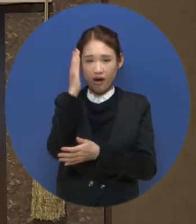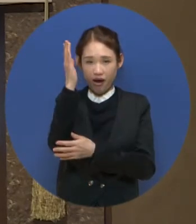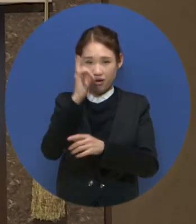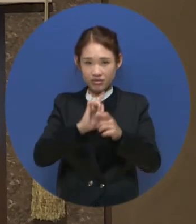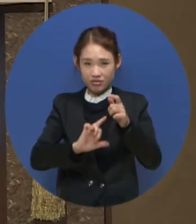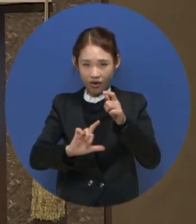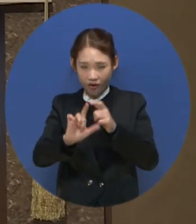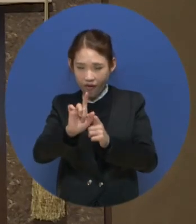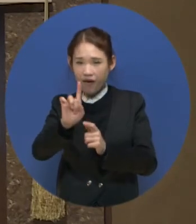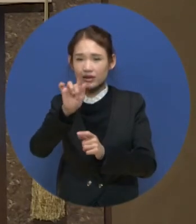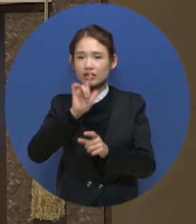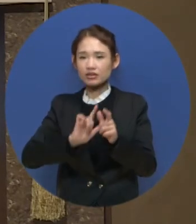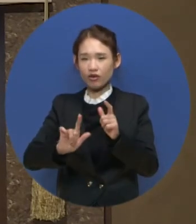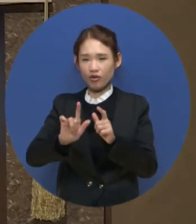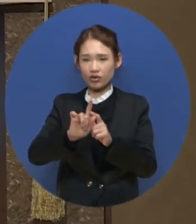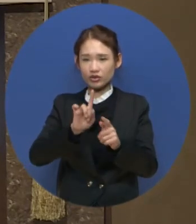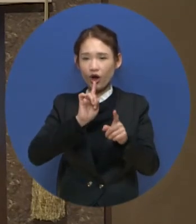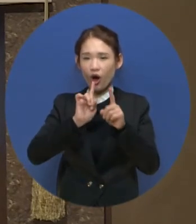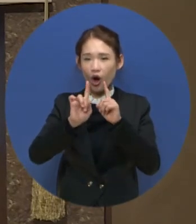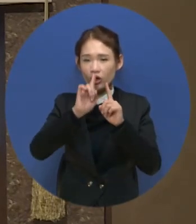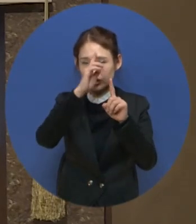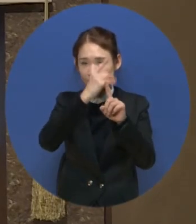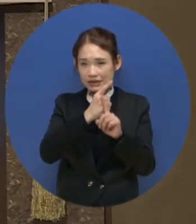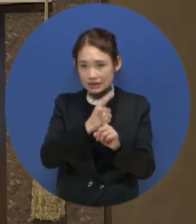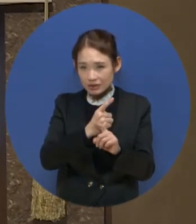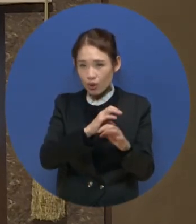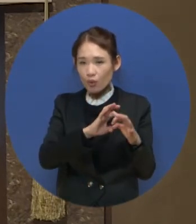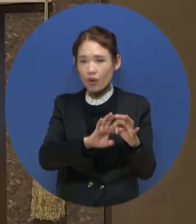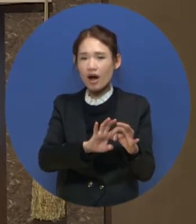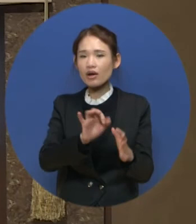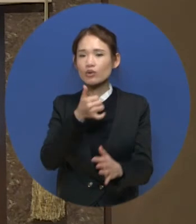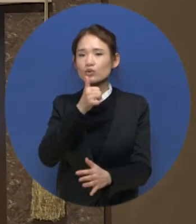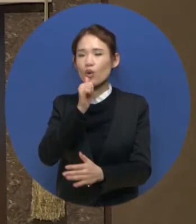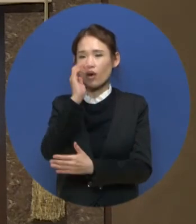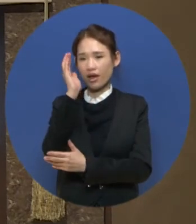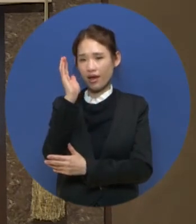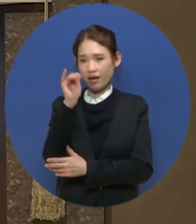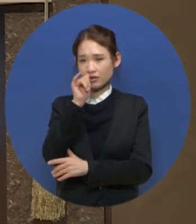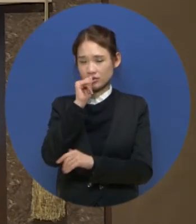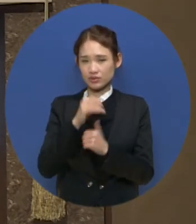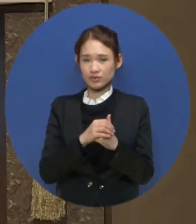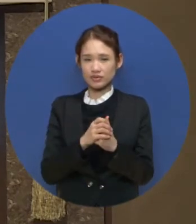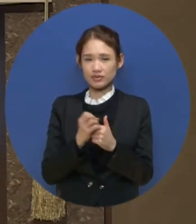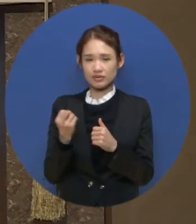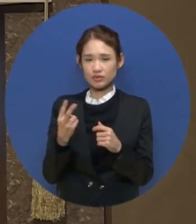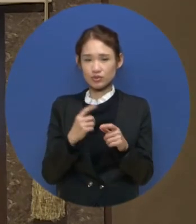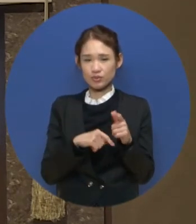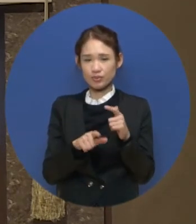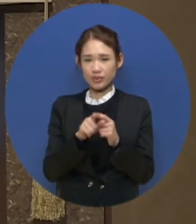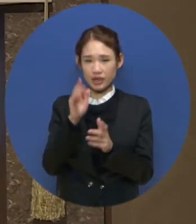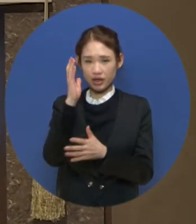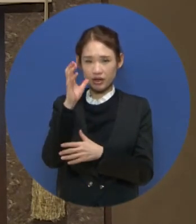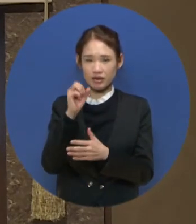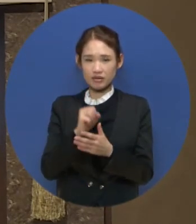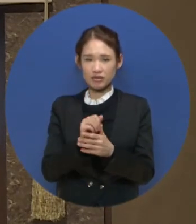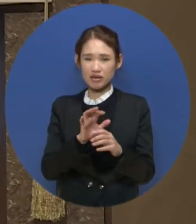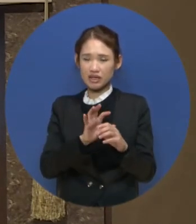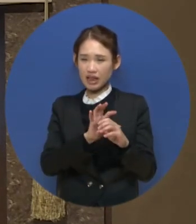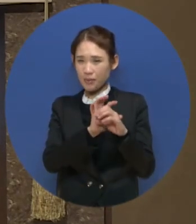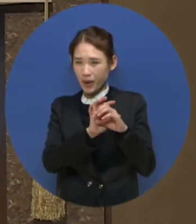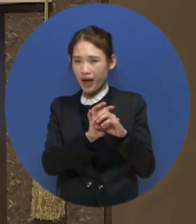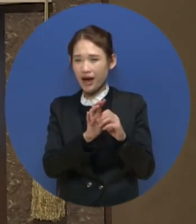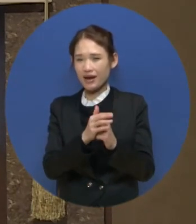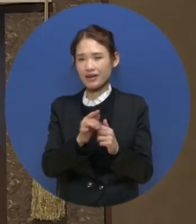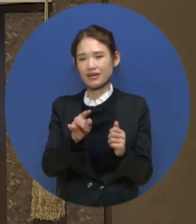더 열었어요. 그래서 언어 치료에 대한 소개 강좌도 열어가지고, 그걸 하기로 했는데, 코로나19